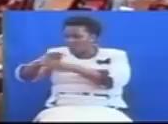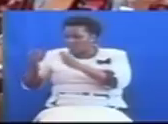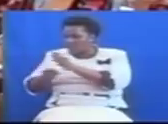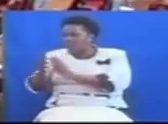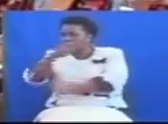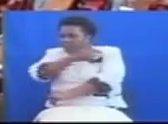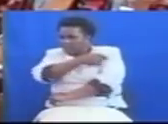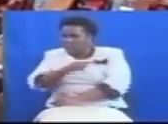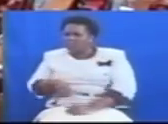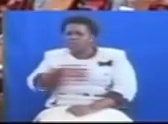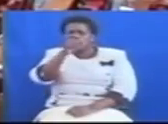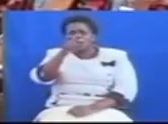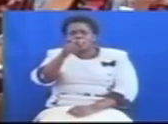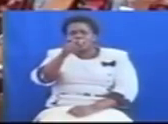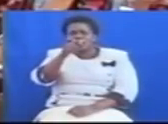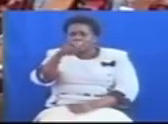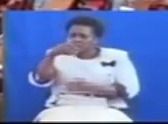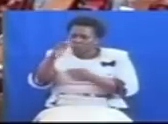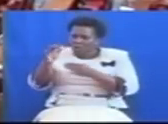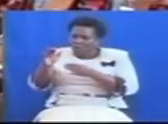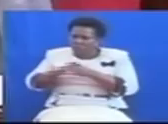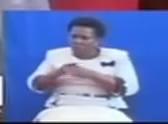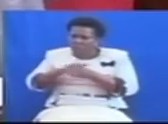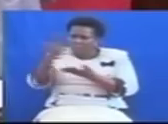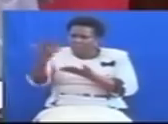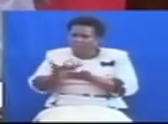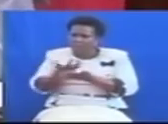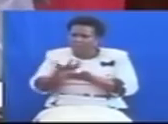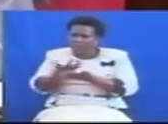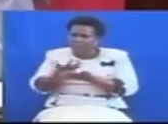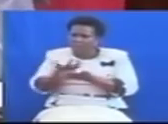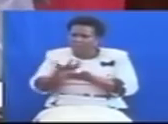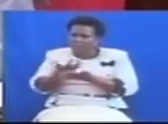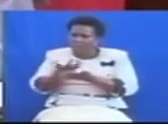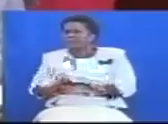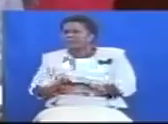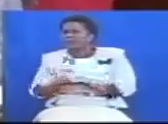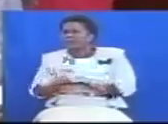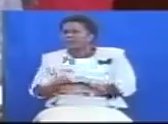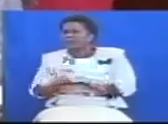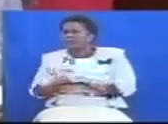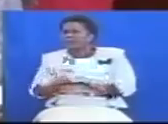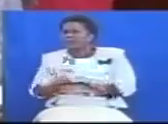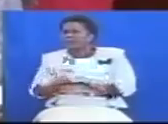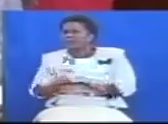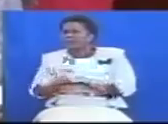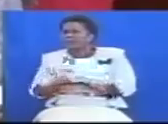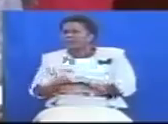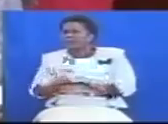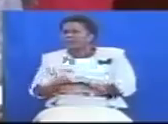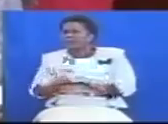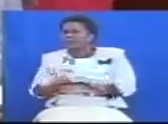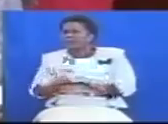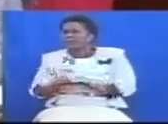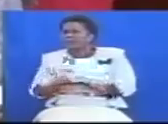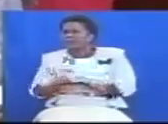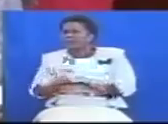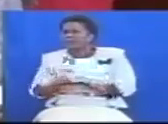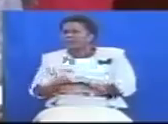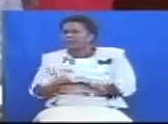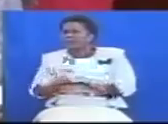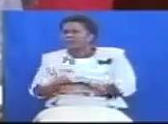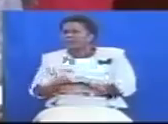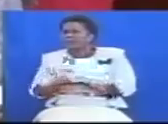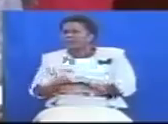wananchi kwa kutumia mapato yao ya ndani pamoja na wadau, mfano mafadhi ya Ngorongoro, wameanza kujenga. Uliza